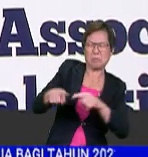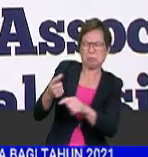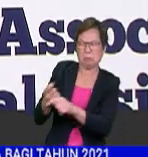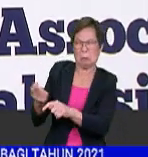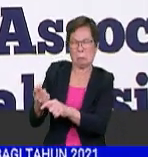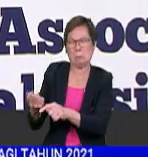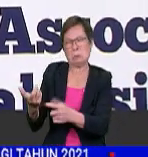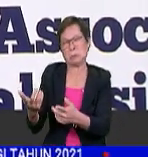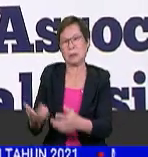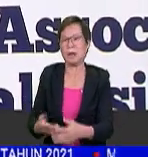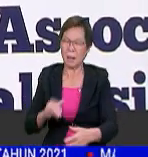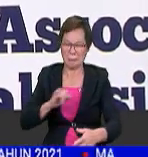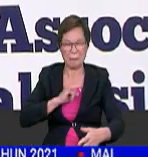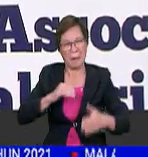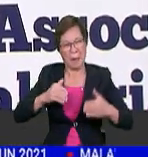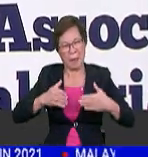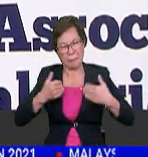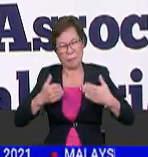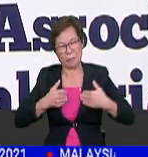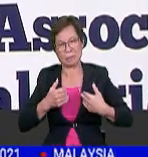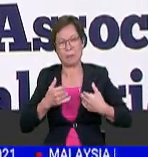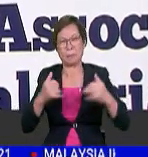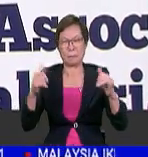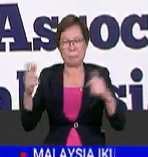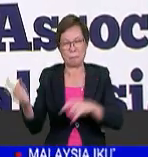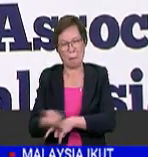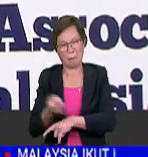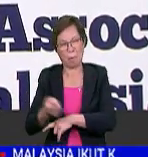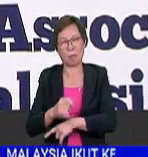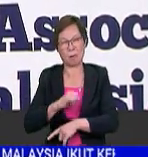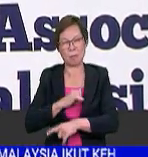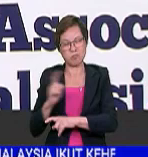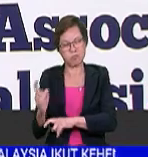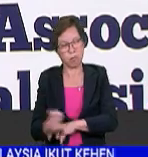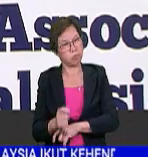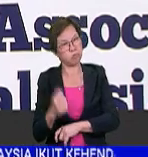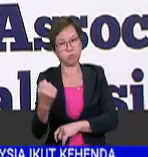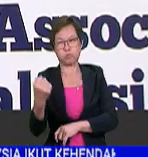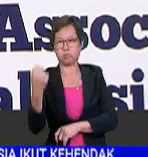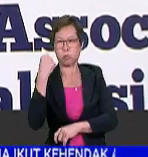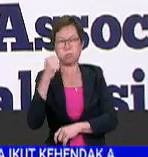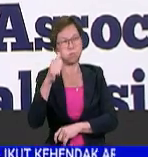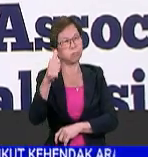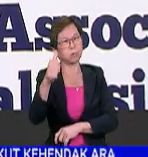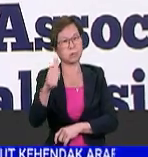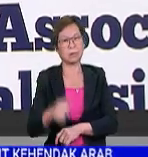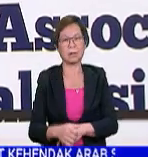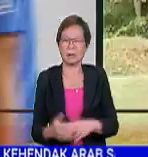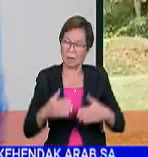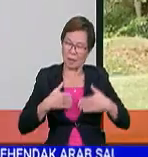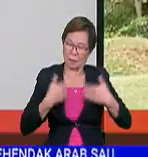happy with Solid dish today song chart